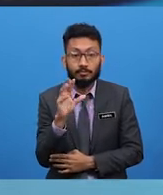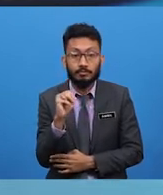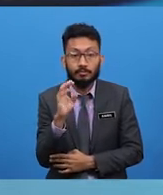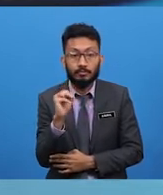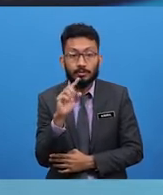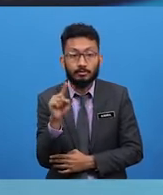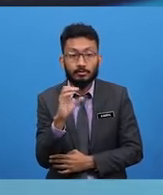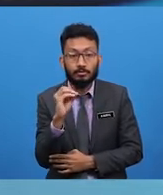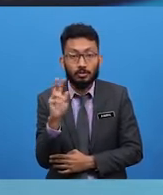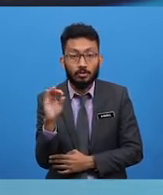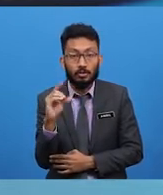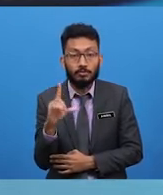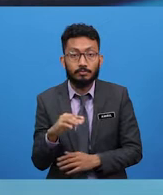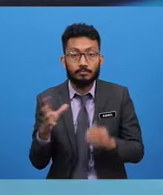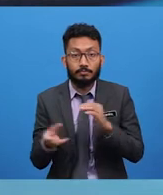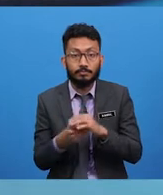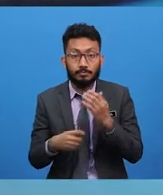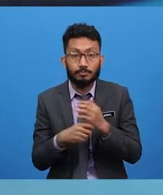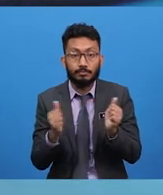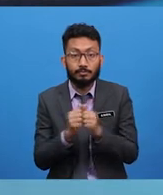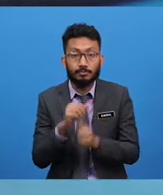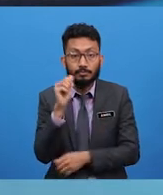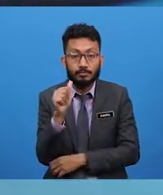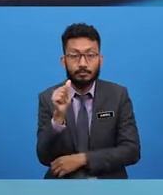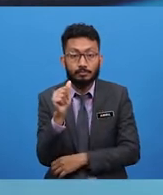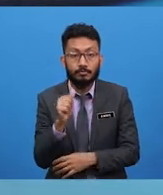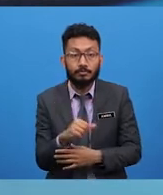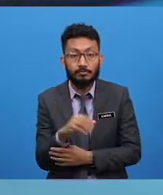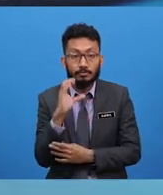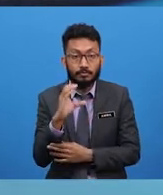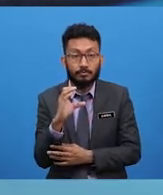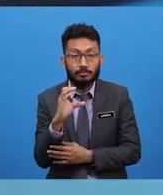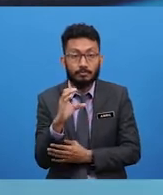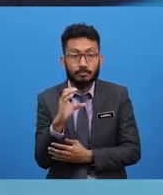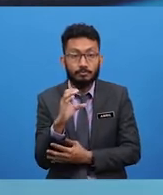yang dicampur dengan sodium silikat untuk membuat warna latar pada kain.